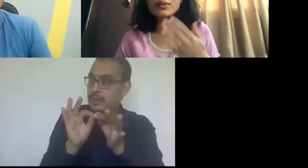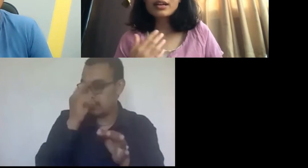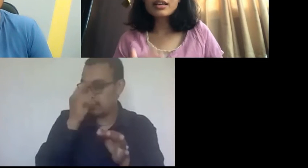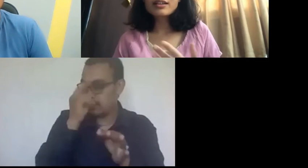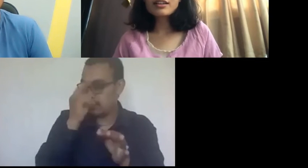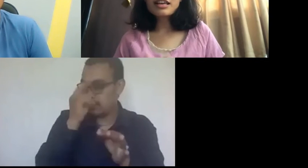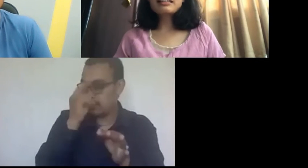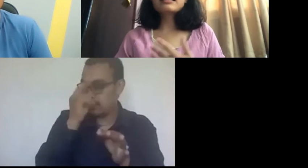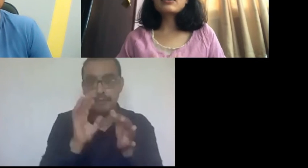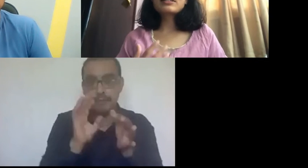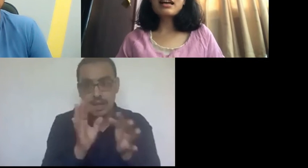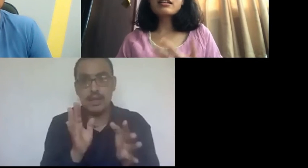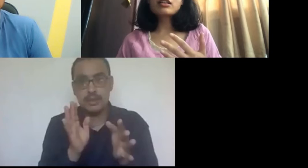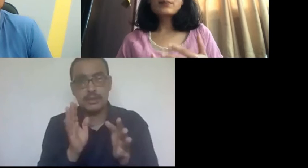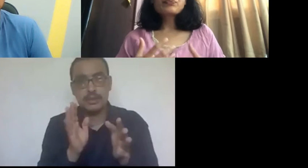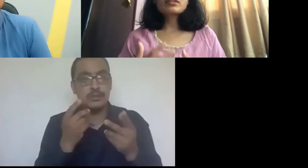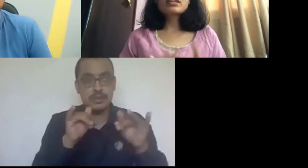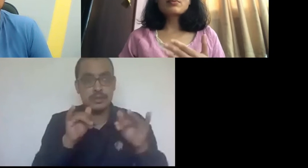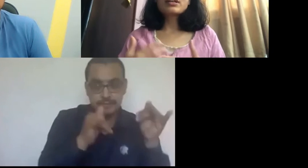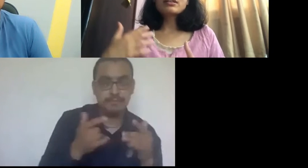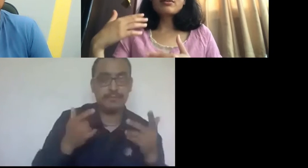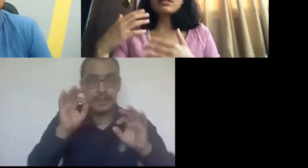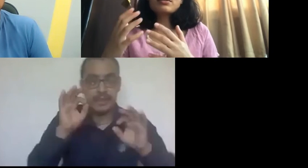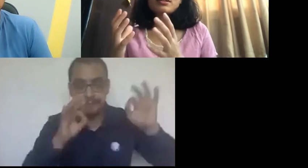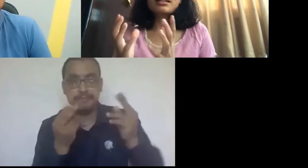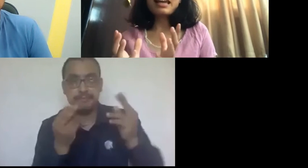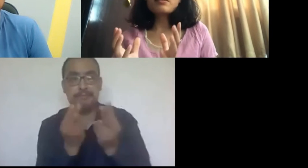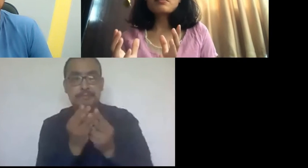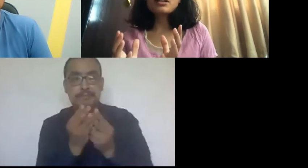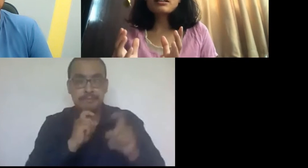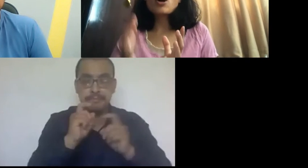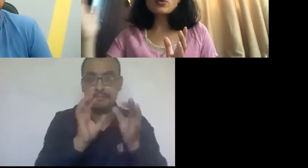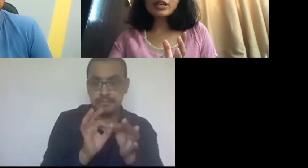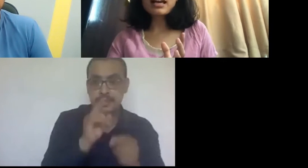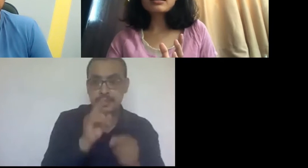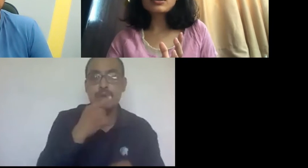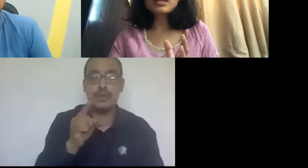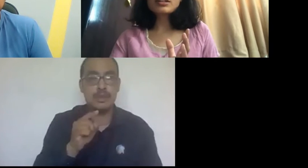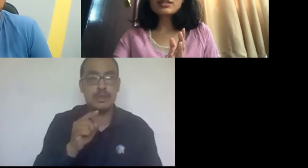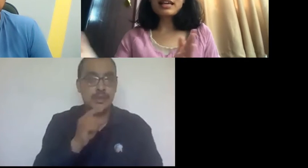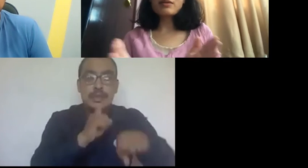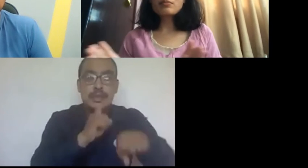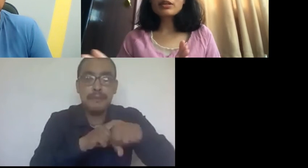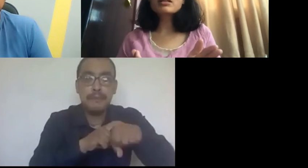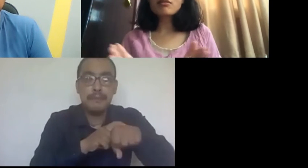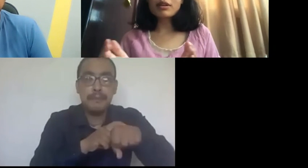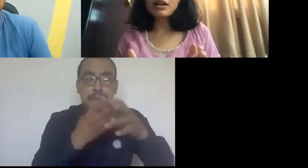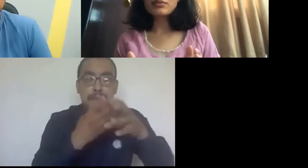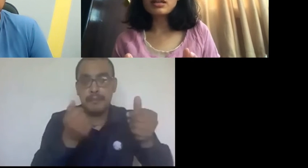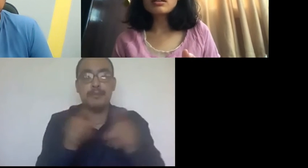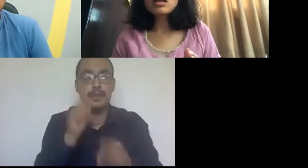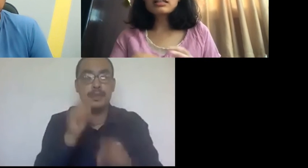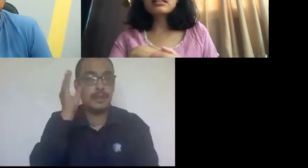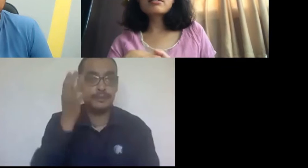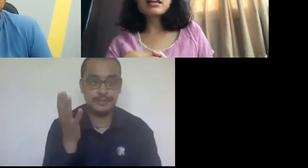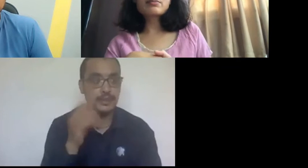रिटेकहरू गर्ने, होइन, त्यसले गर्दाखेरि के भयो त एउटा जुन टाइम गएको पनि याद नहुने अनि त्यो टाइम पनि मिलाउन गाह्रो हुने,